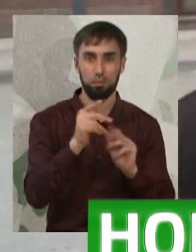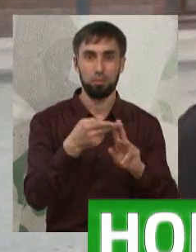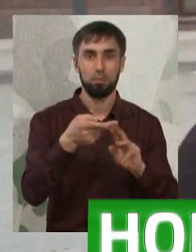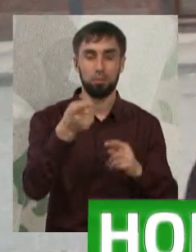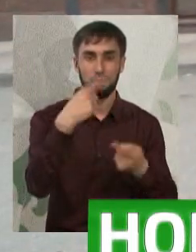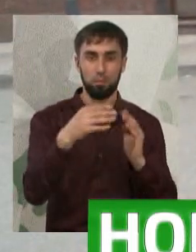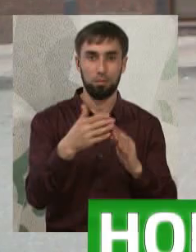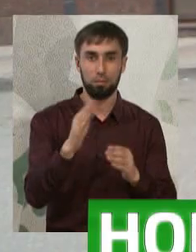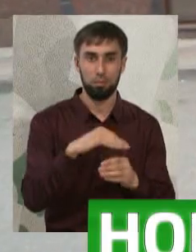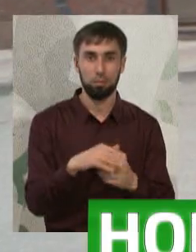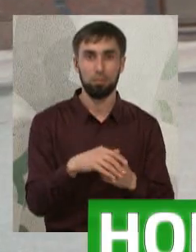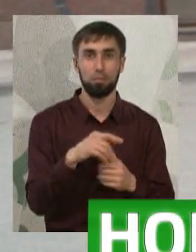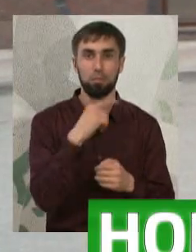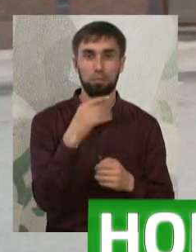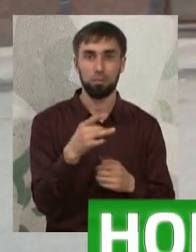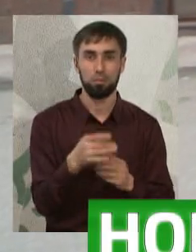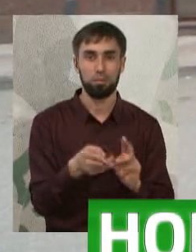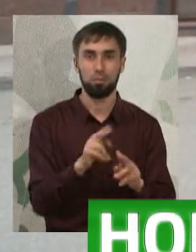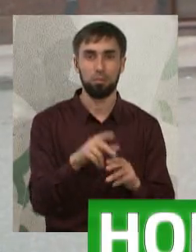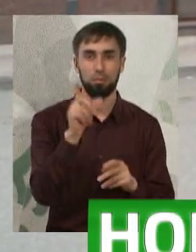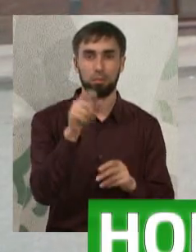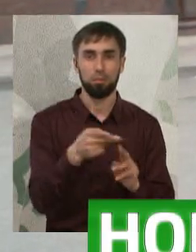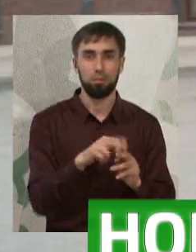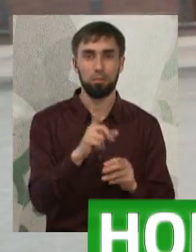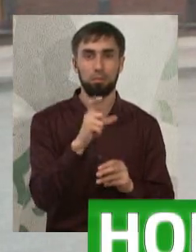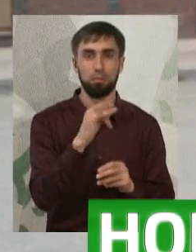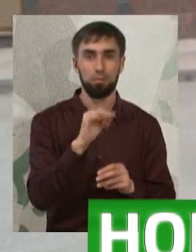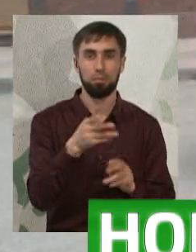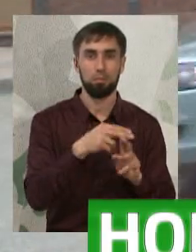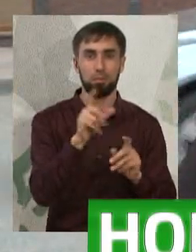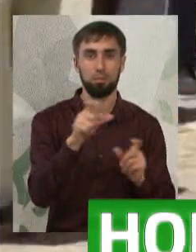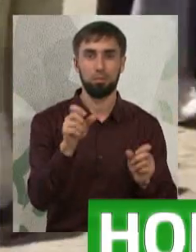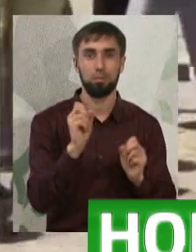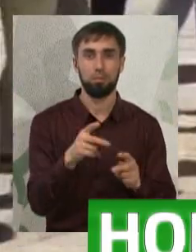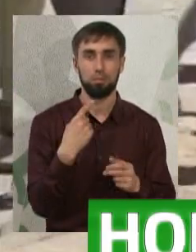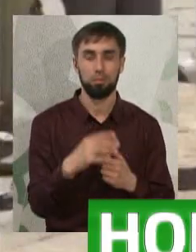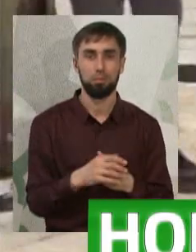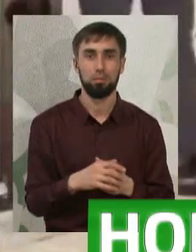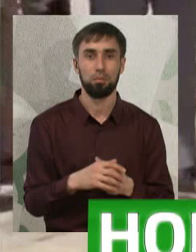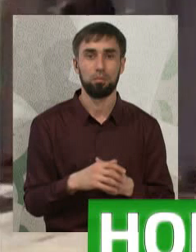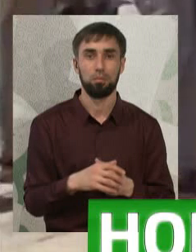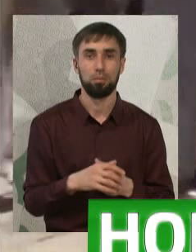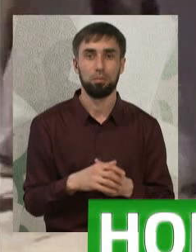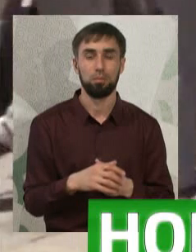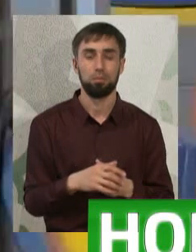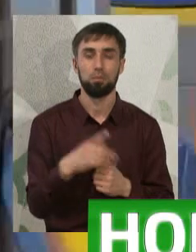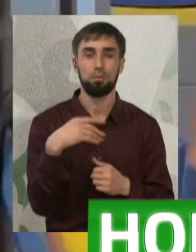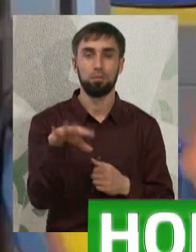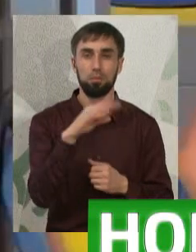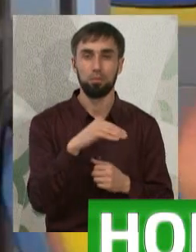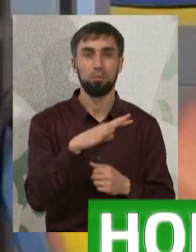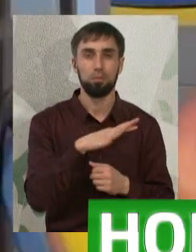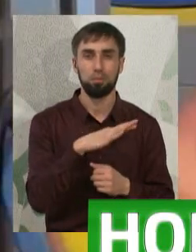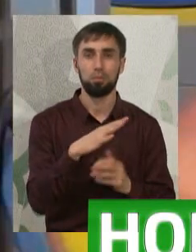приезжают сюда, в страну, в республику. Это очень экстремальные люди, очень опасные люди. Из-за коронавирусной инфекции большие убытки